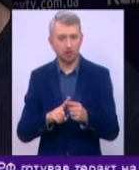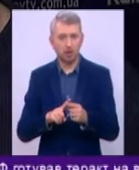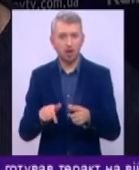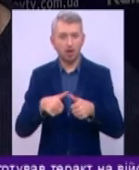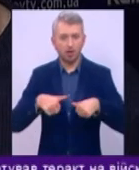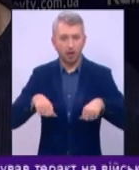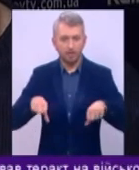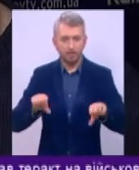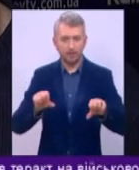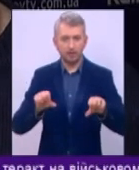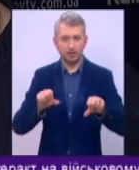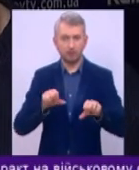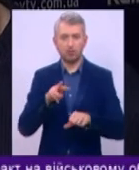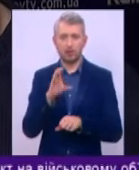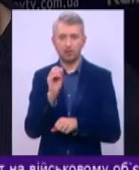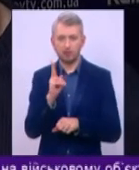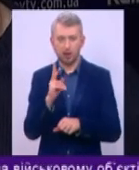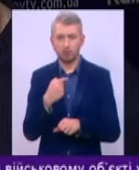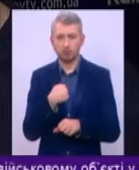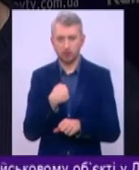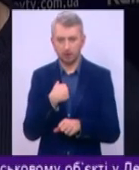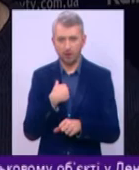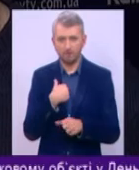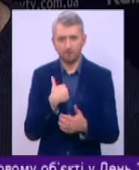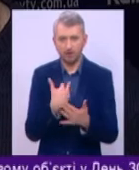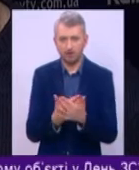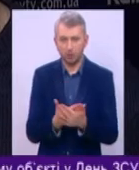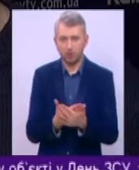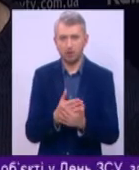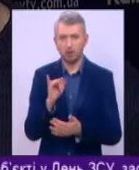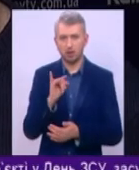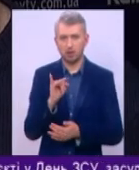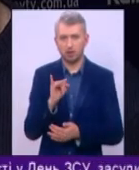комісія МСЕК мені видвинув. І,